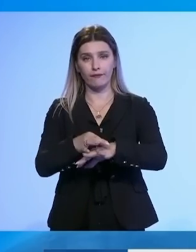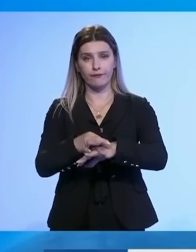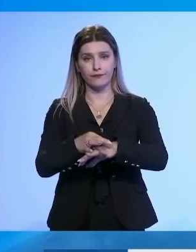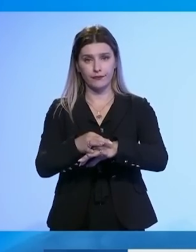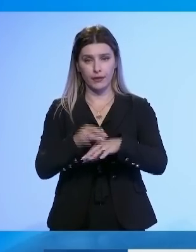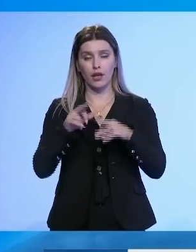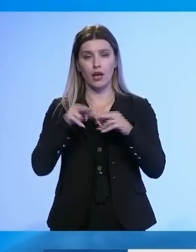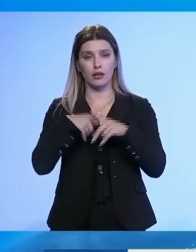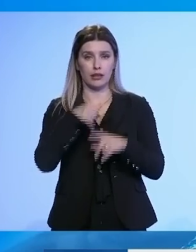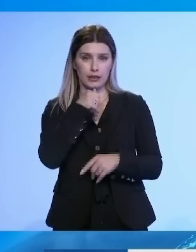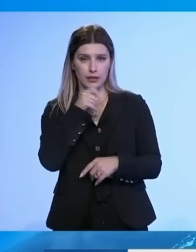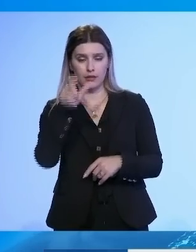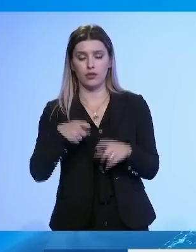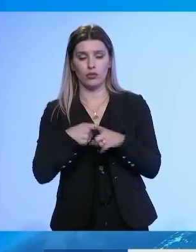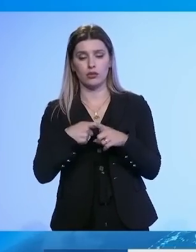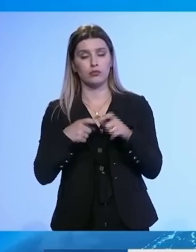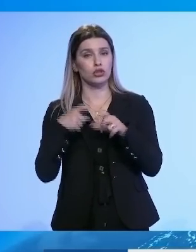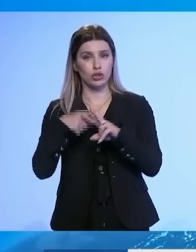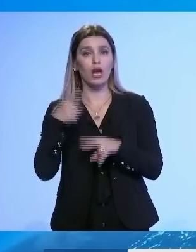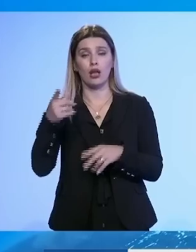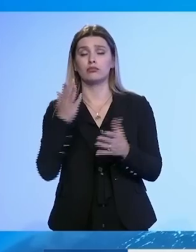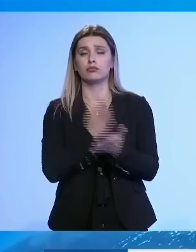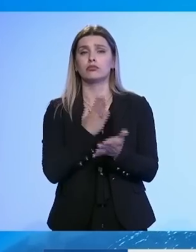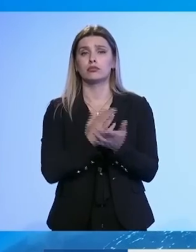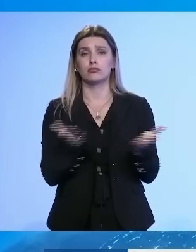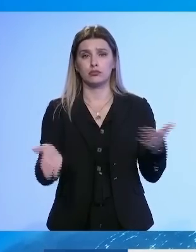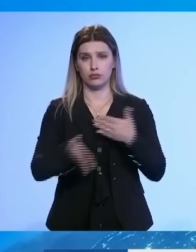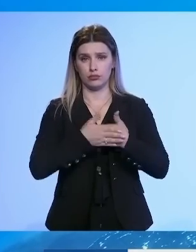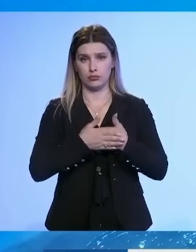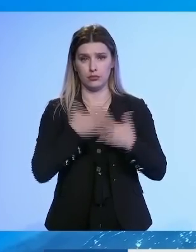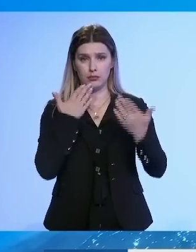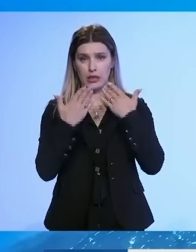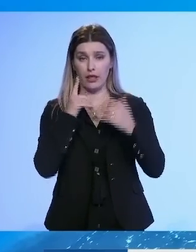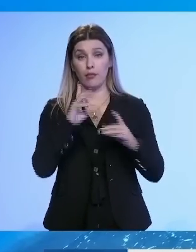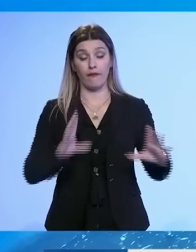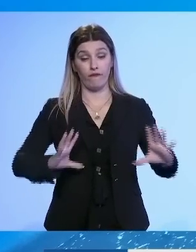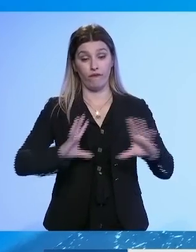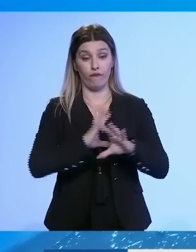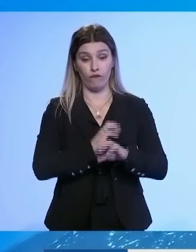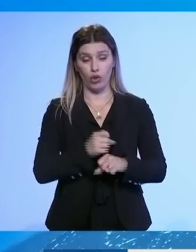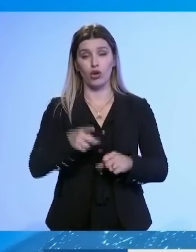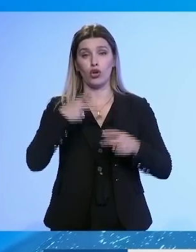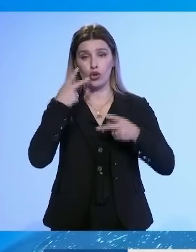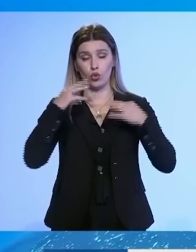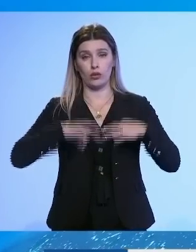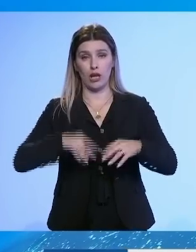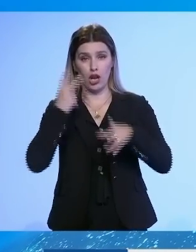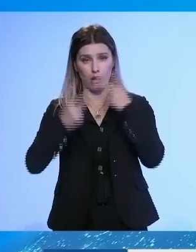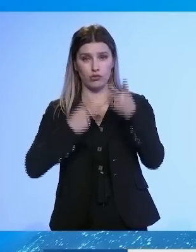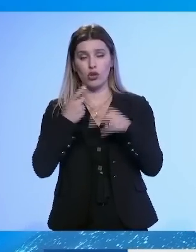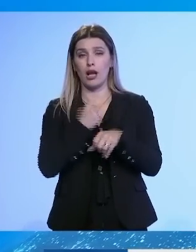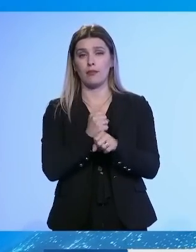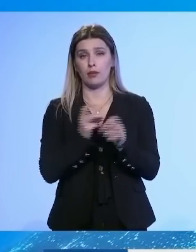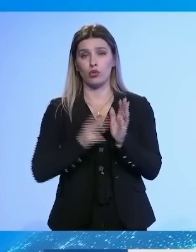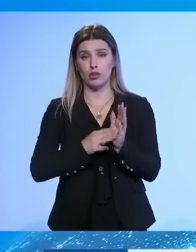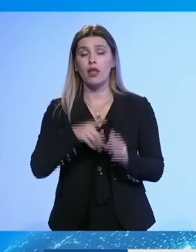Inteligjencës Kujtim Shala. Kjo mbledhje, si zakonisht, është mbyllur, por pas përfundimit, kryetarja këtij komisioni Ganimet Musliu tha se komisioni